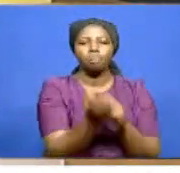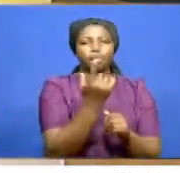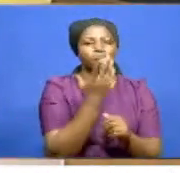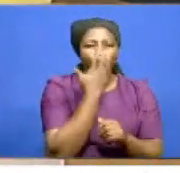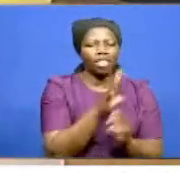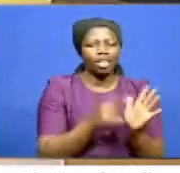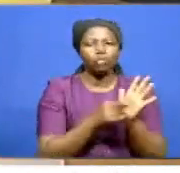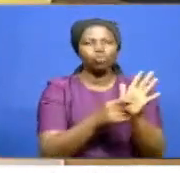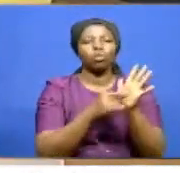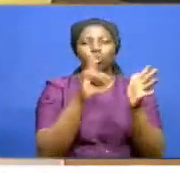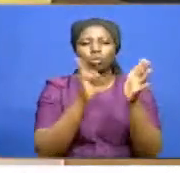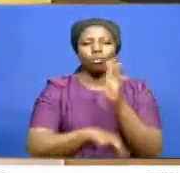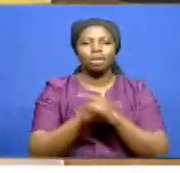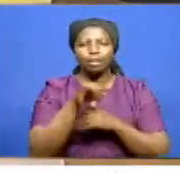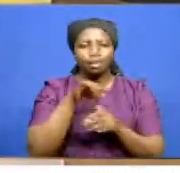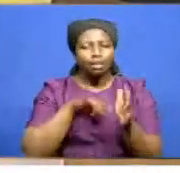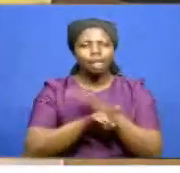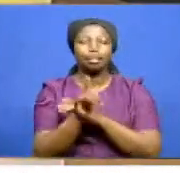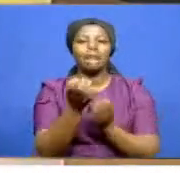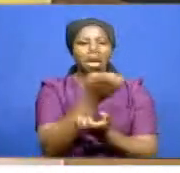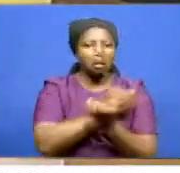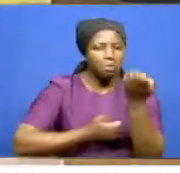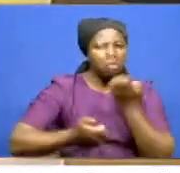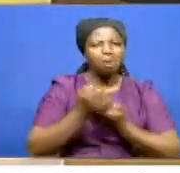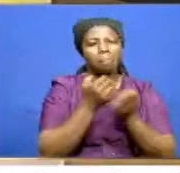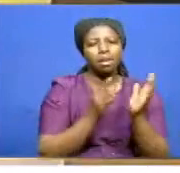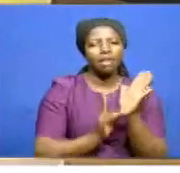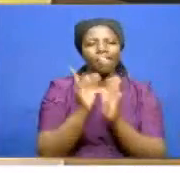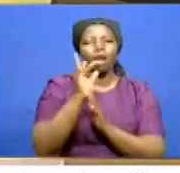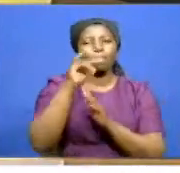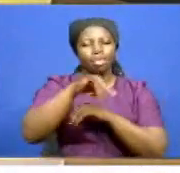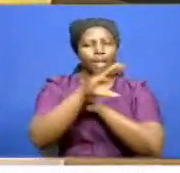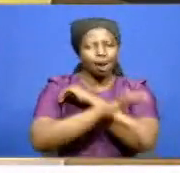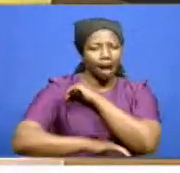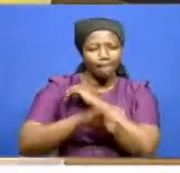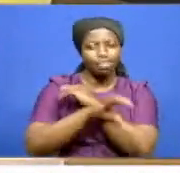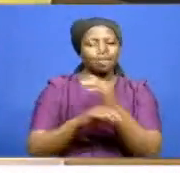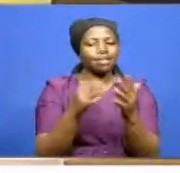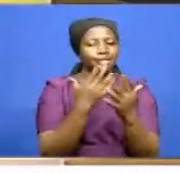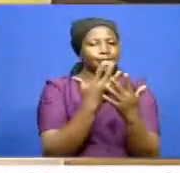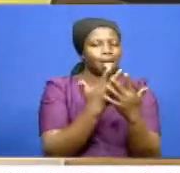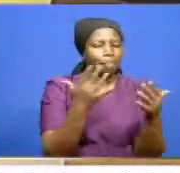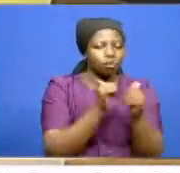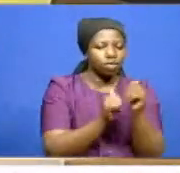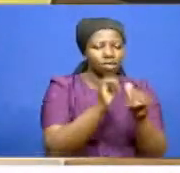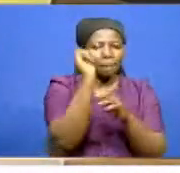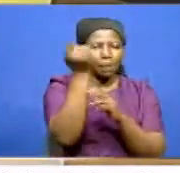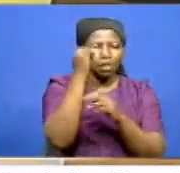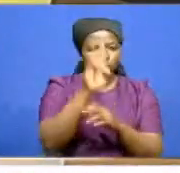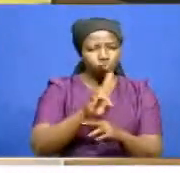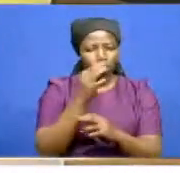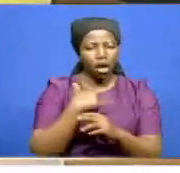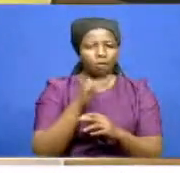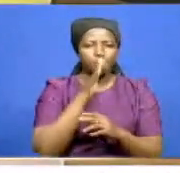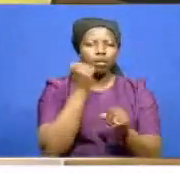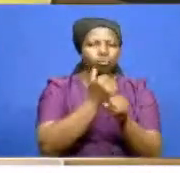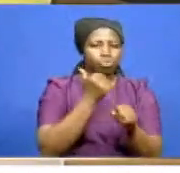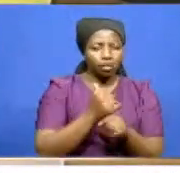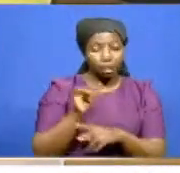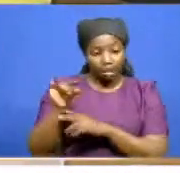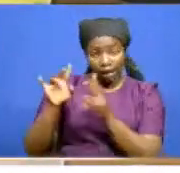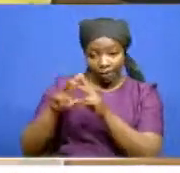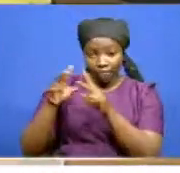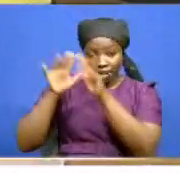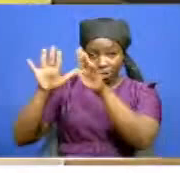nini katika ustawi wa uchumi wa taifa hili, zoezi ambalo kiongozi wa taifa amekuwa kiendeleza. Hili ni jambo la maana Timothy, aswa